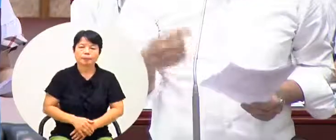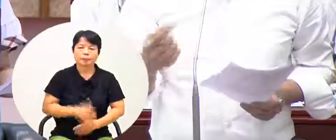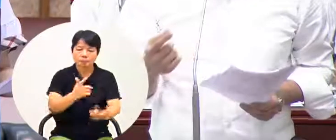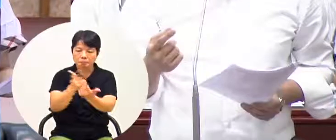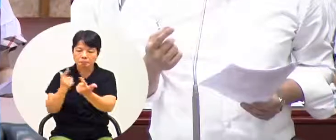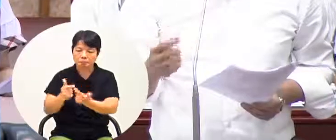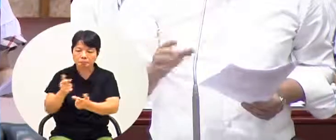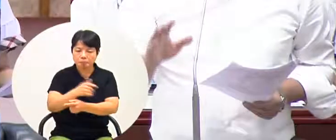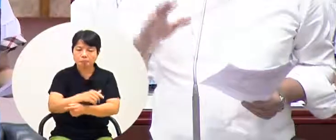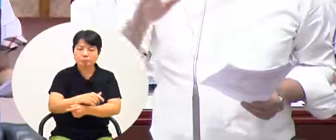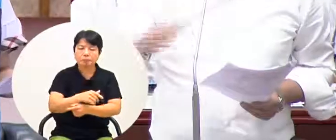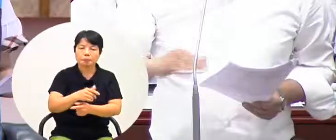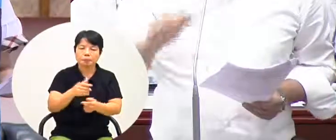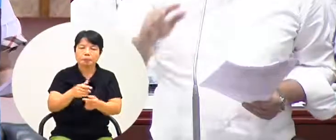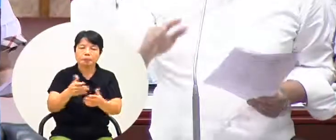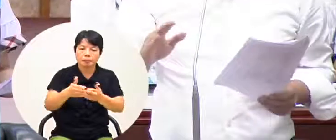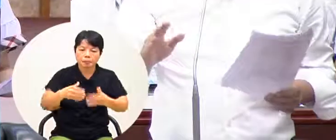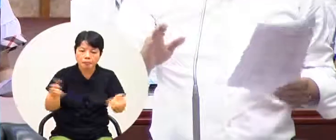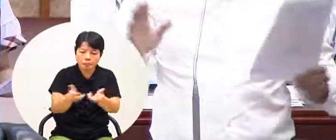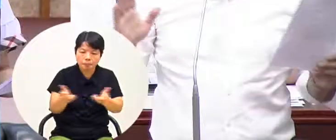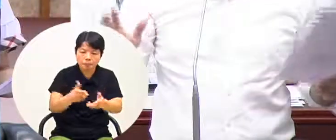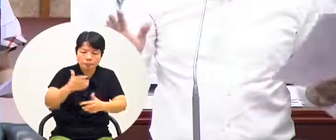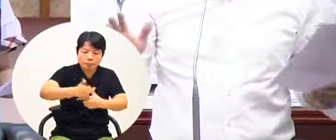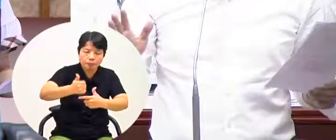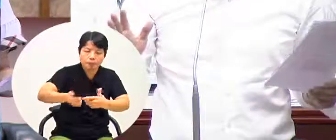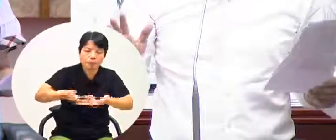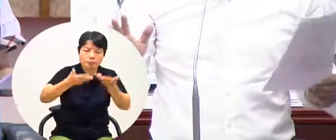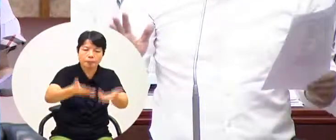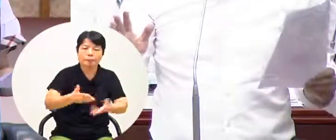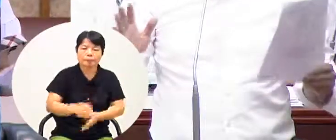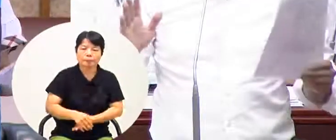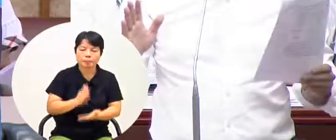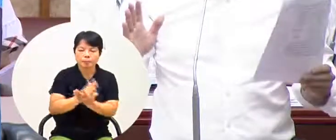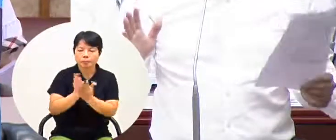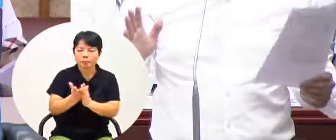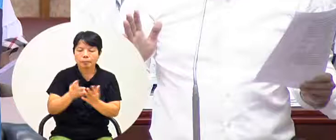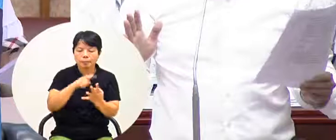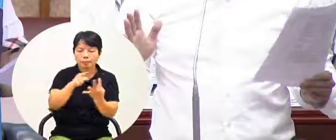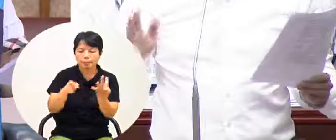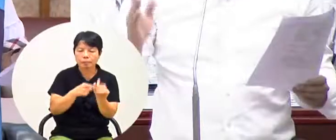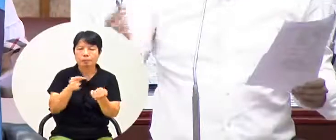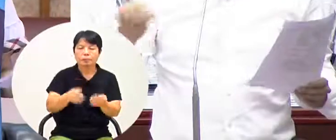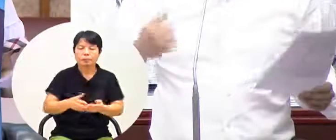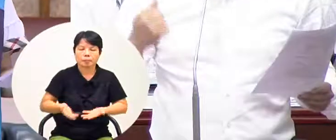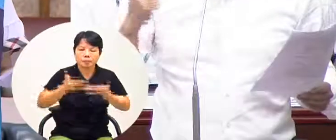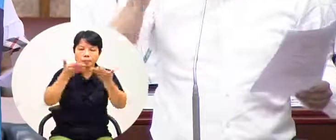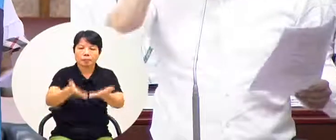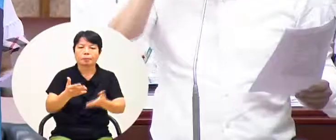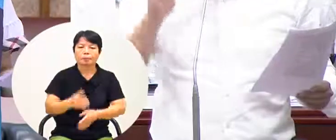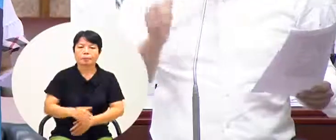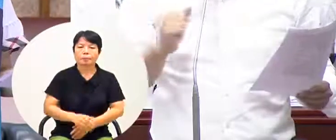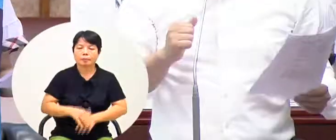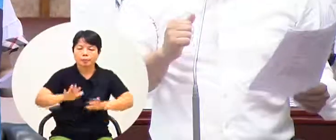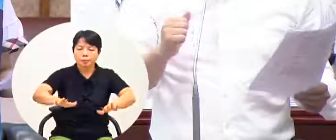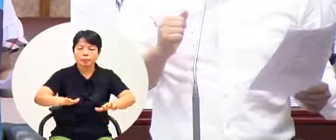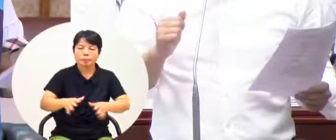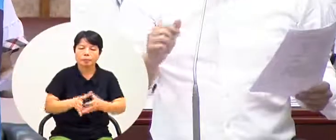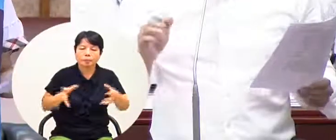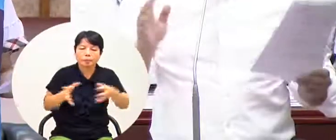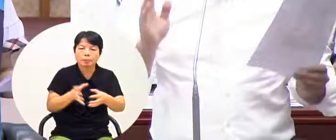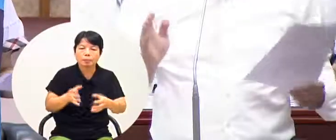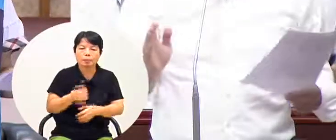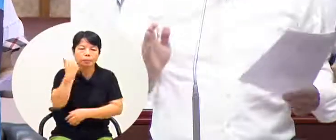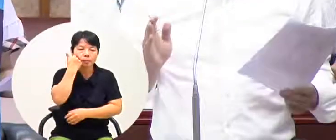建的方式来提供。那种种这些，当然这些提供出来，我们现在同步对谁有资格入住这件事